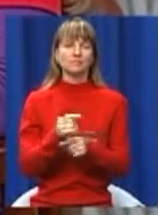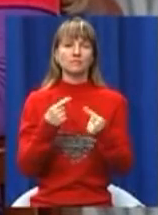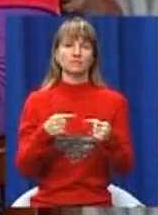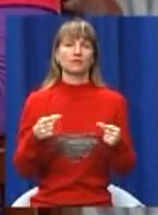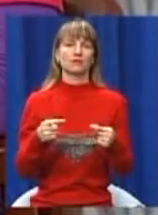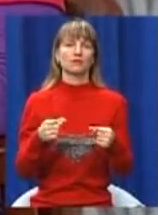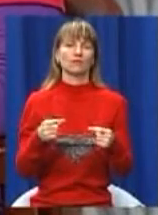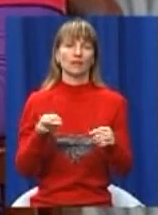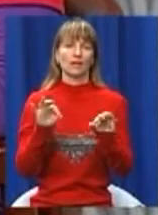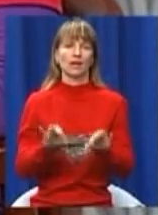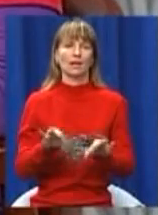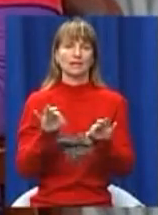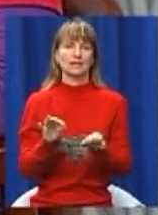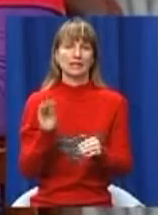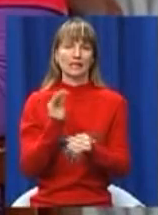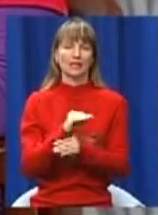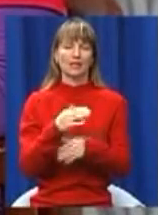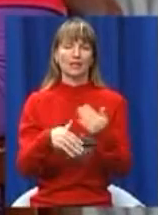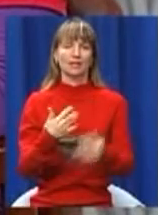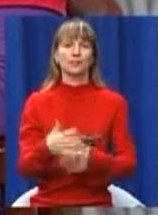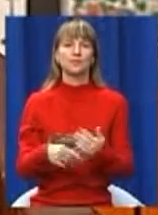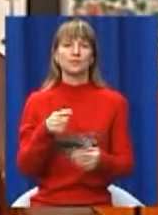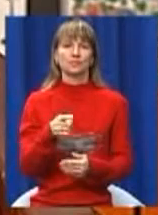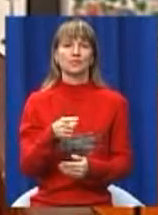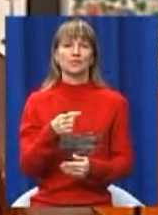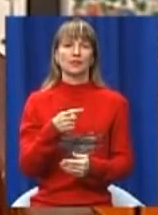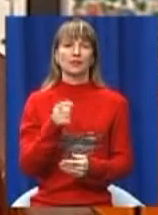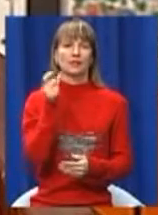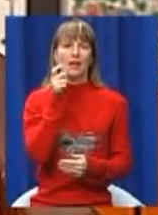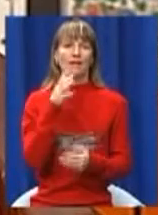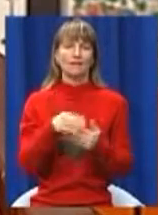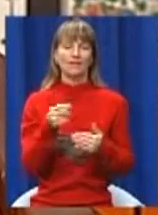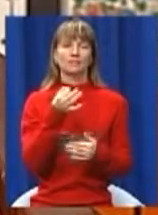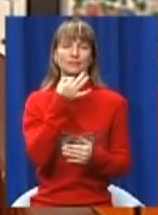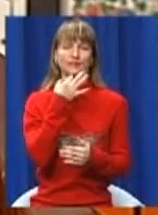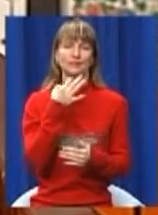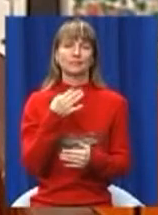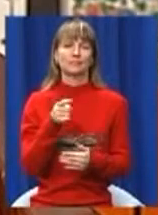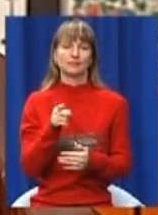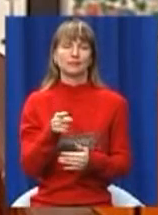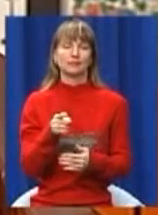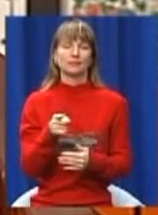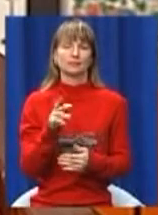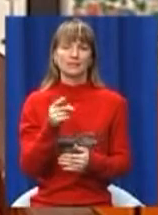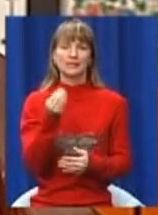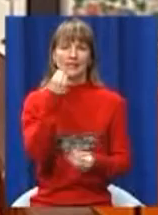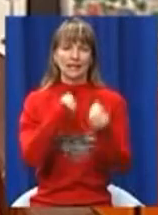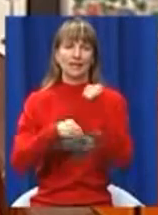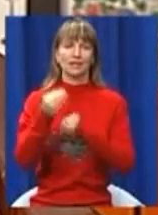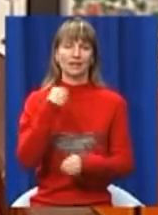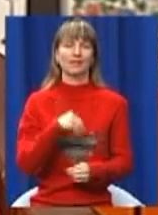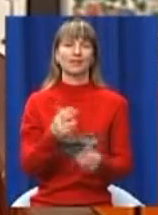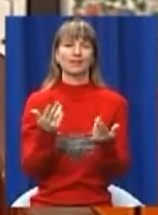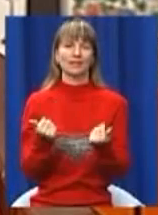от барвники. Так, так. А тобі взагалі цукрова вата до вподоби? Тобі її їла і їла, так?